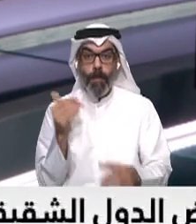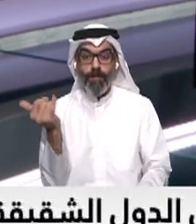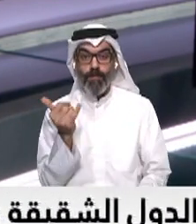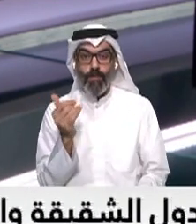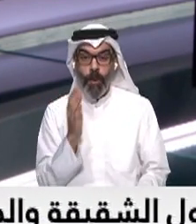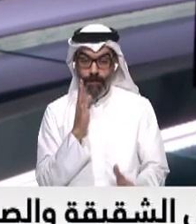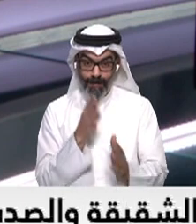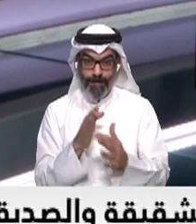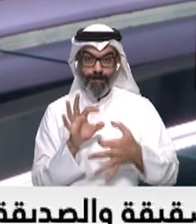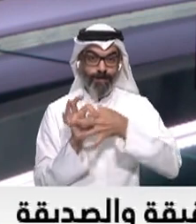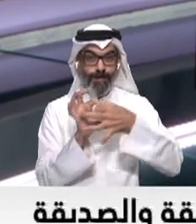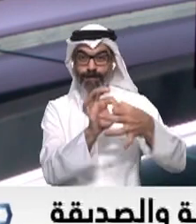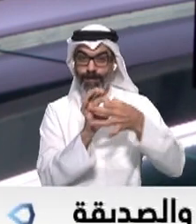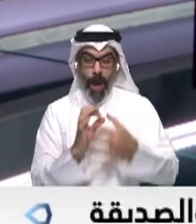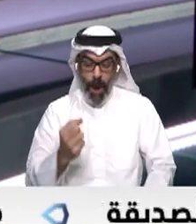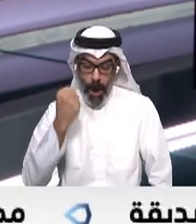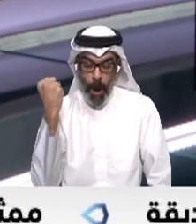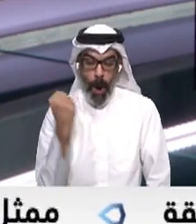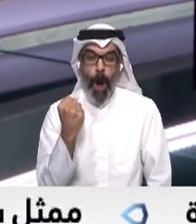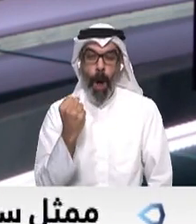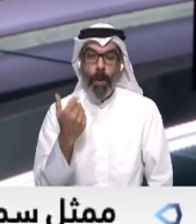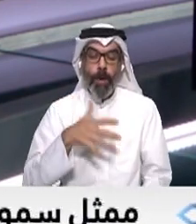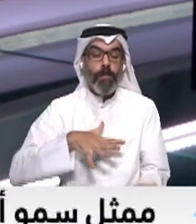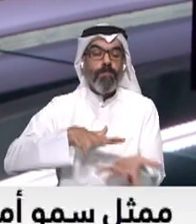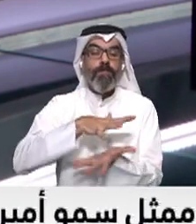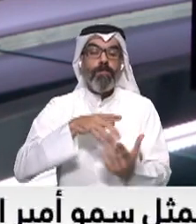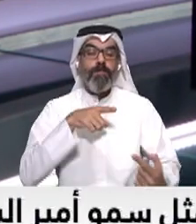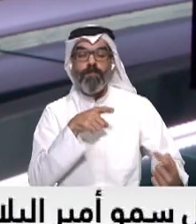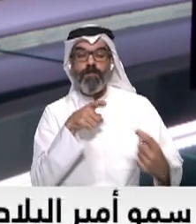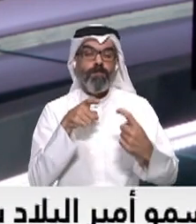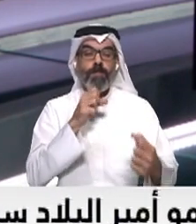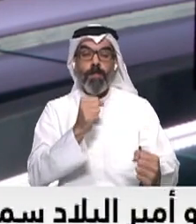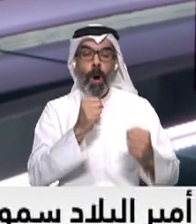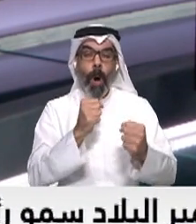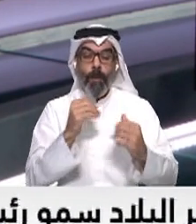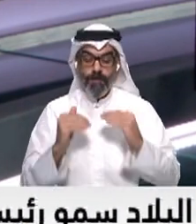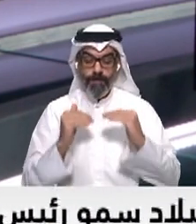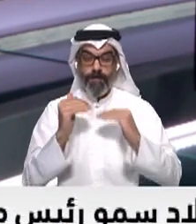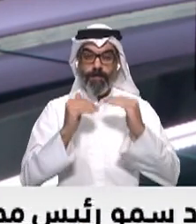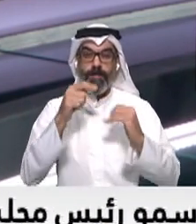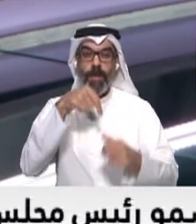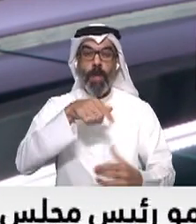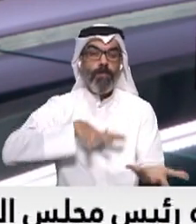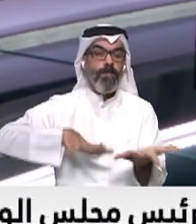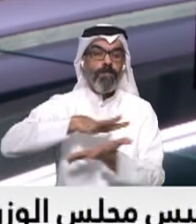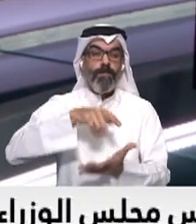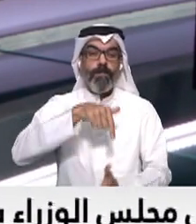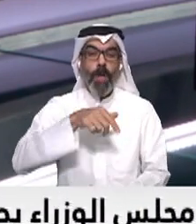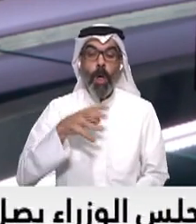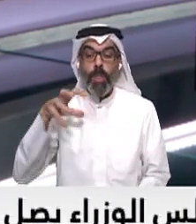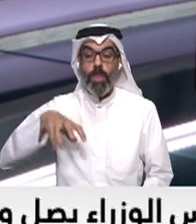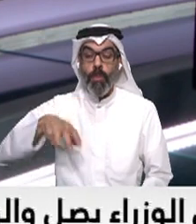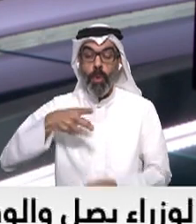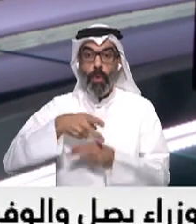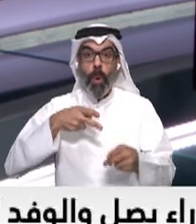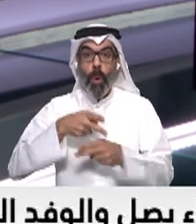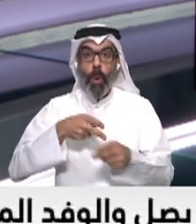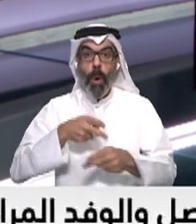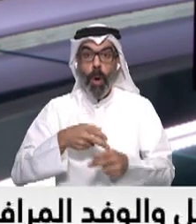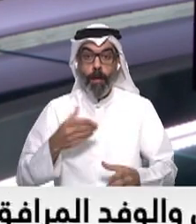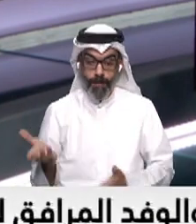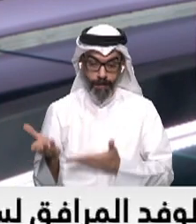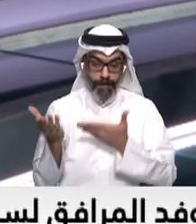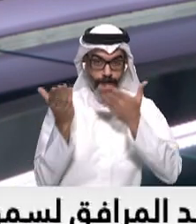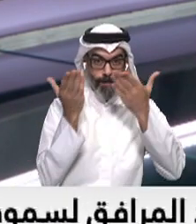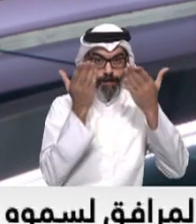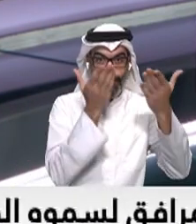بتعزيز العلاقات في ظل التحديات الإقليمية والدولية المتزايدة. دولة الكويت التي لبت الدعوة